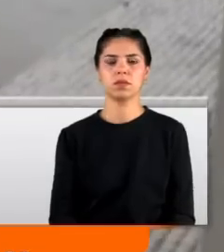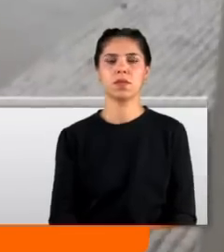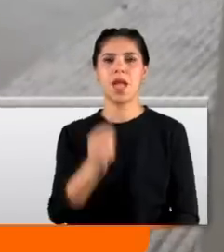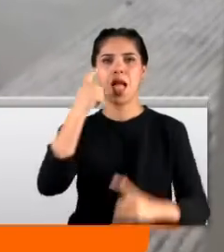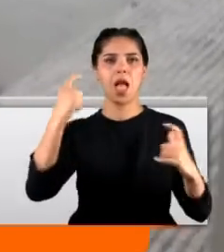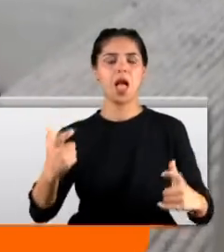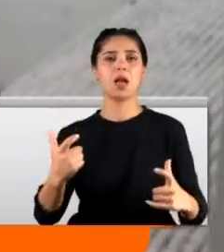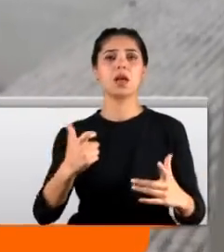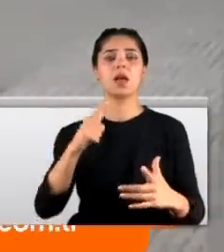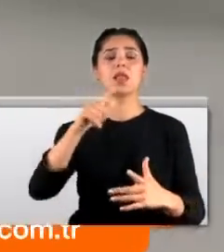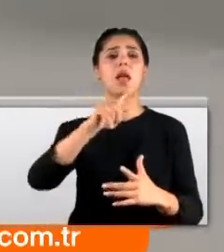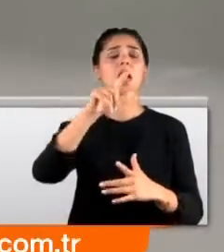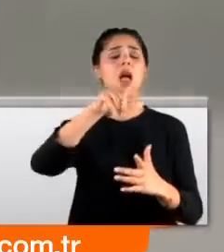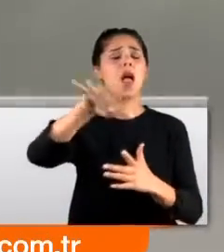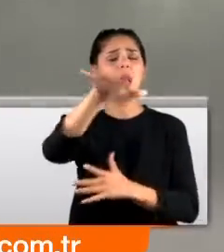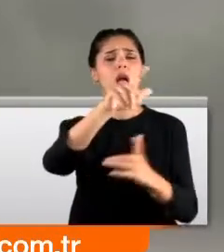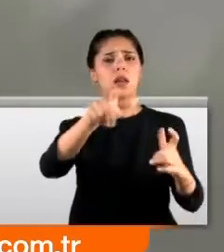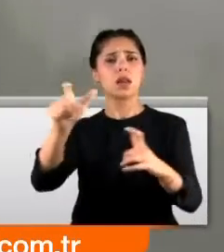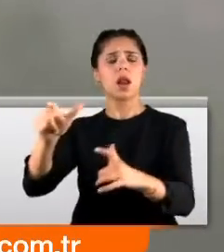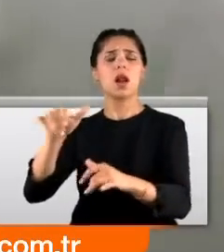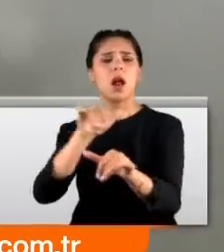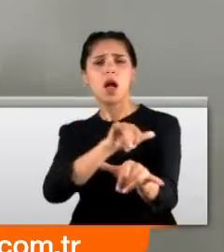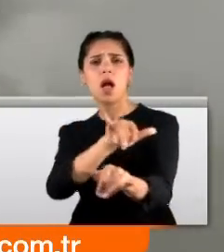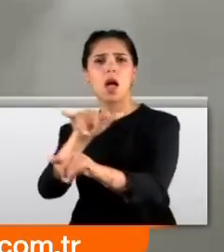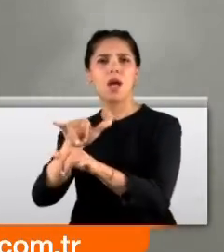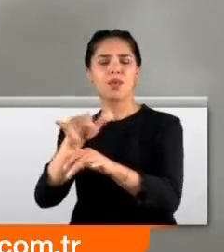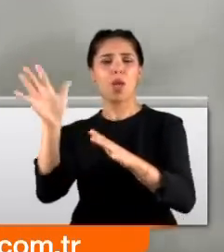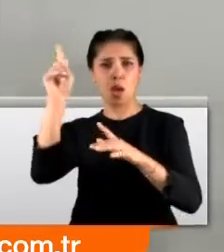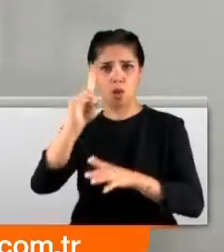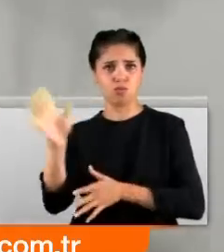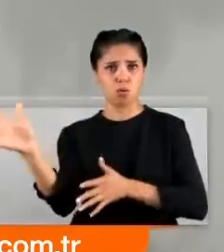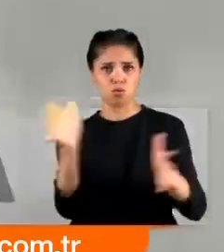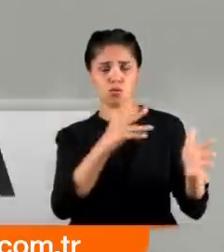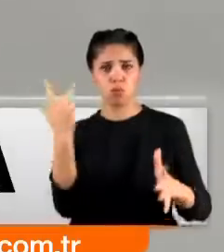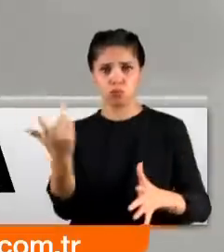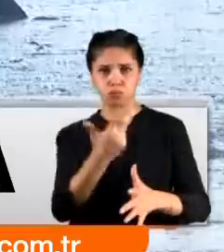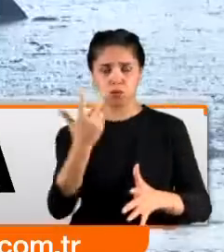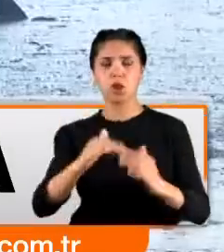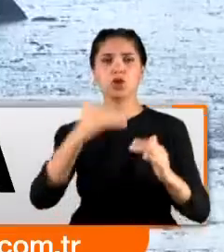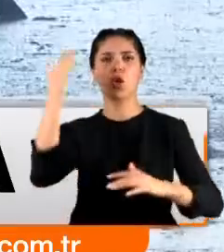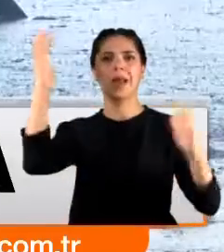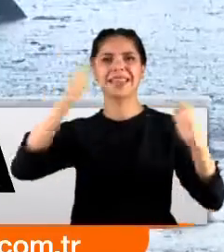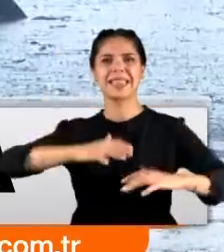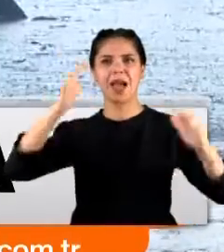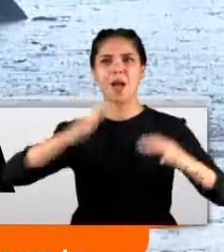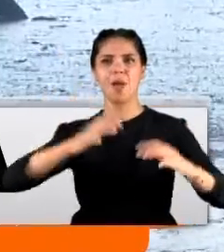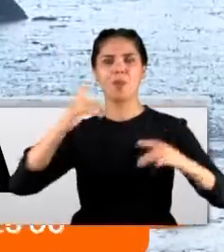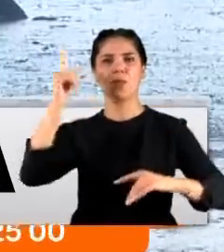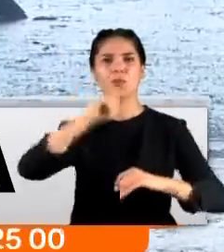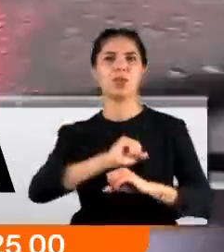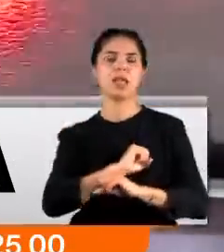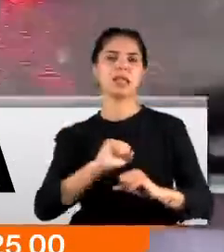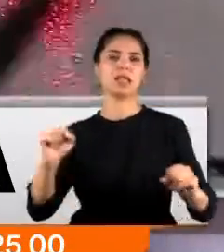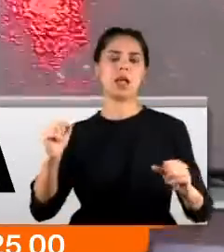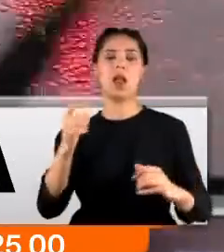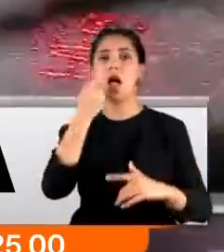Ankara'nın neredeyse her noktasında manzara aynıydı. Önce şiddetli rüzgar, ardından bir anda etkili olan sağanak yağışa teslim oldu